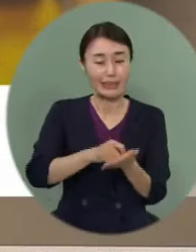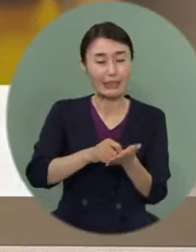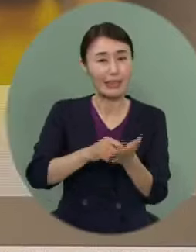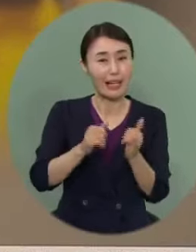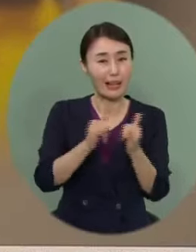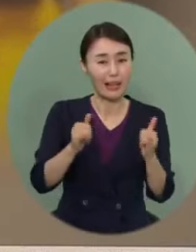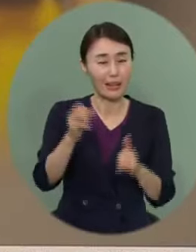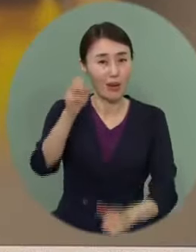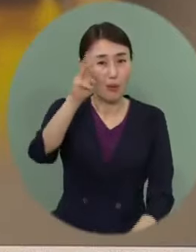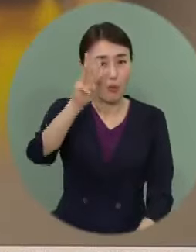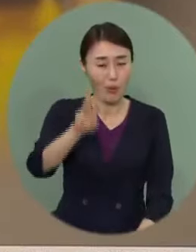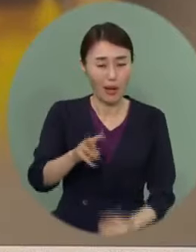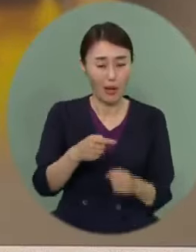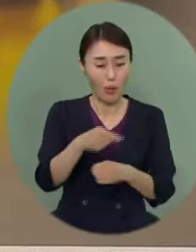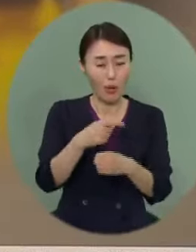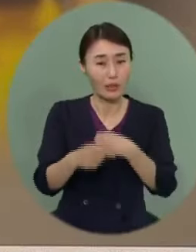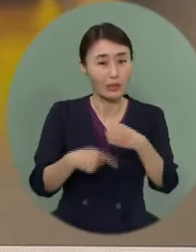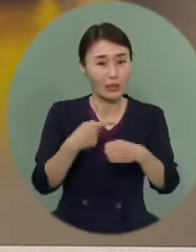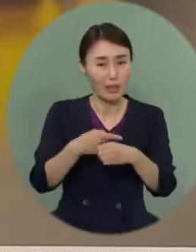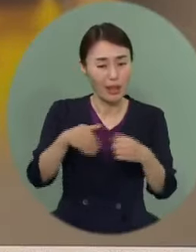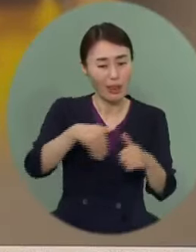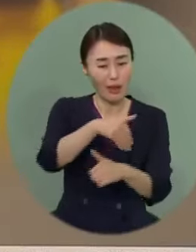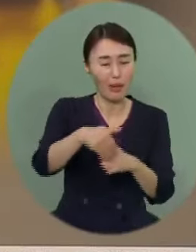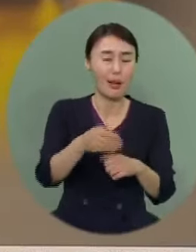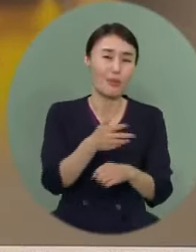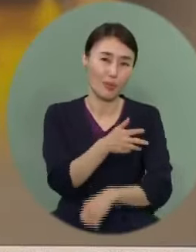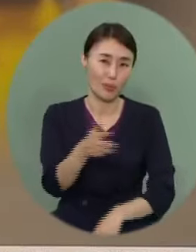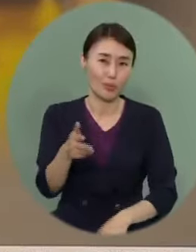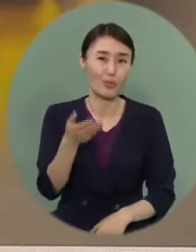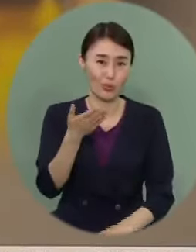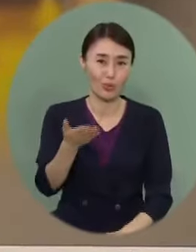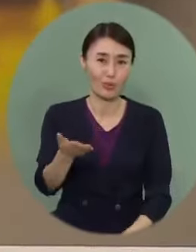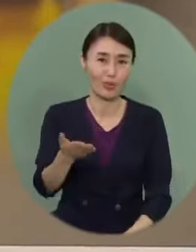현재 영광 한빛 원전을 둘러싼 상황을 보도합니다.